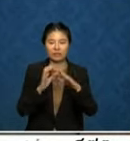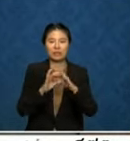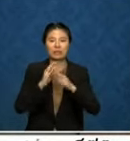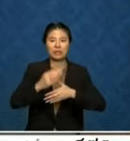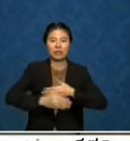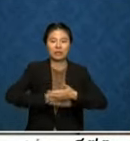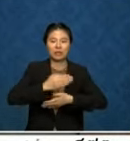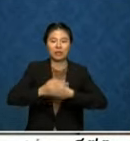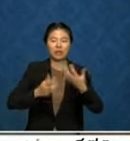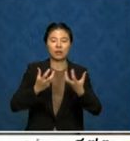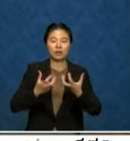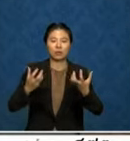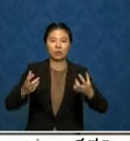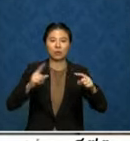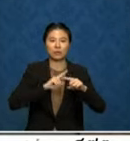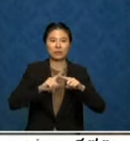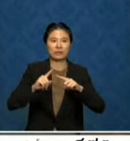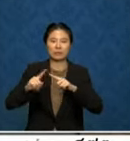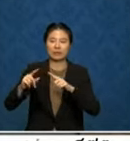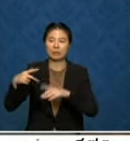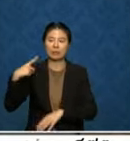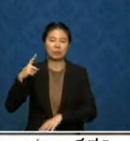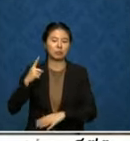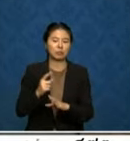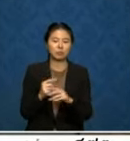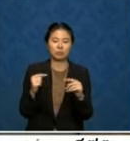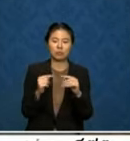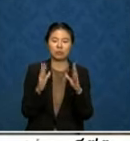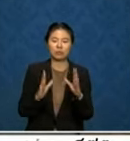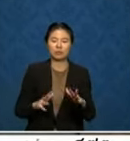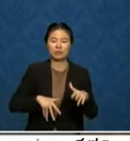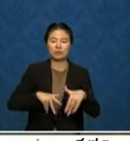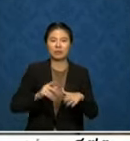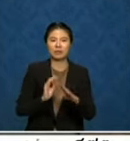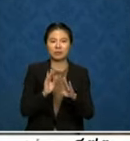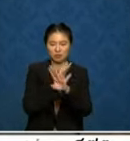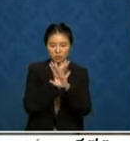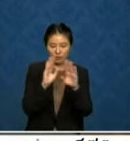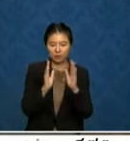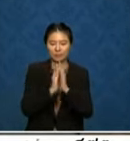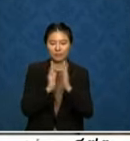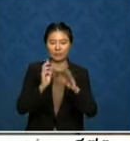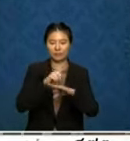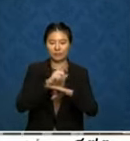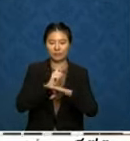ายผลิตภัณฑ์อะไรที่ไม่ได้เป็นประโยชน์กับประชาชนเลยขอบพระคุณท่านประธานครับ